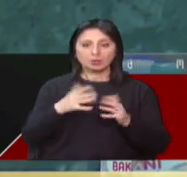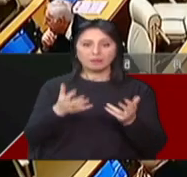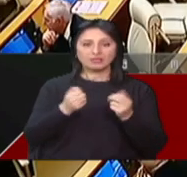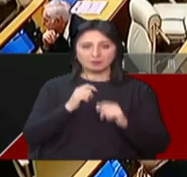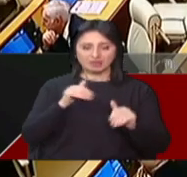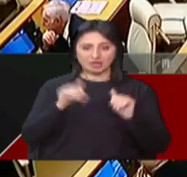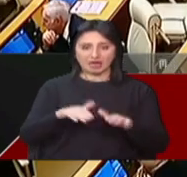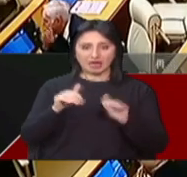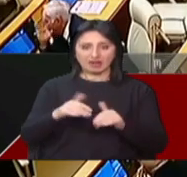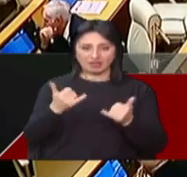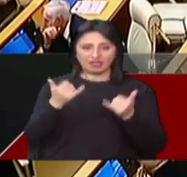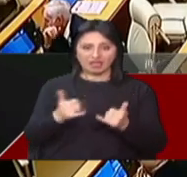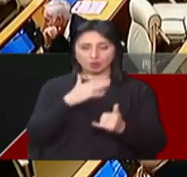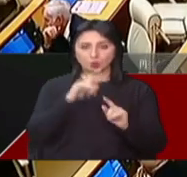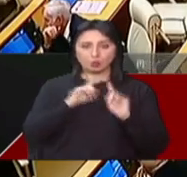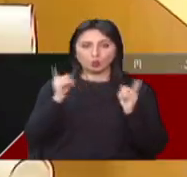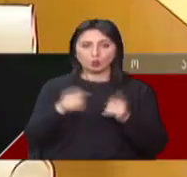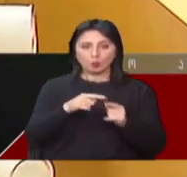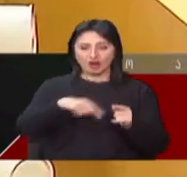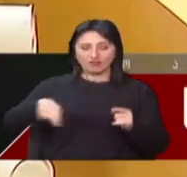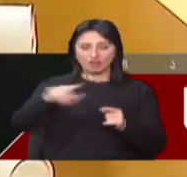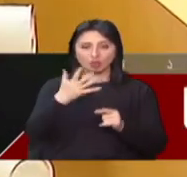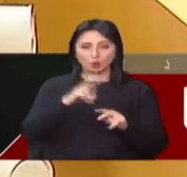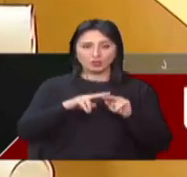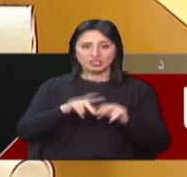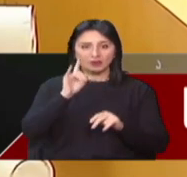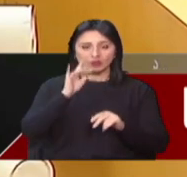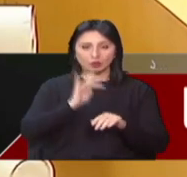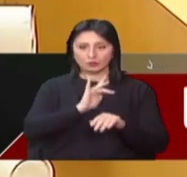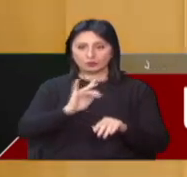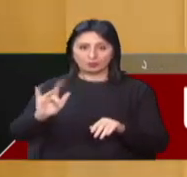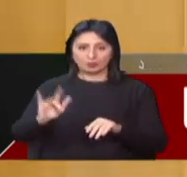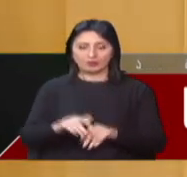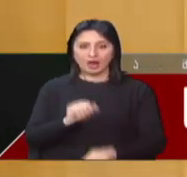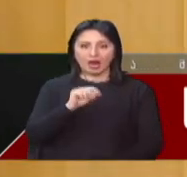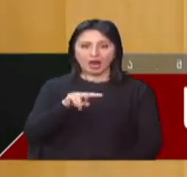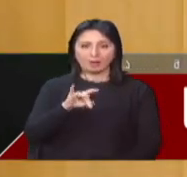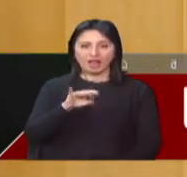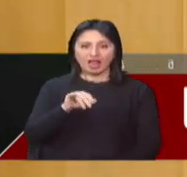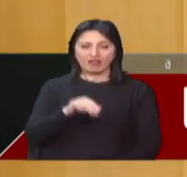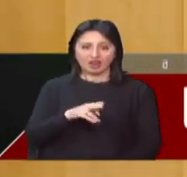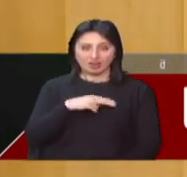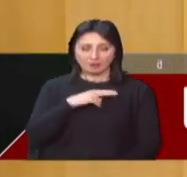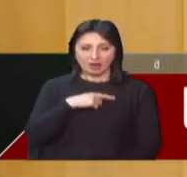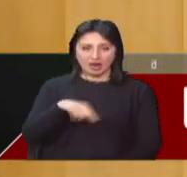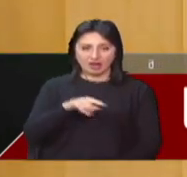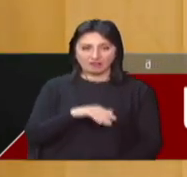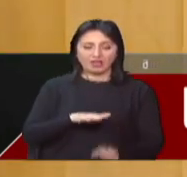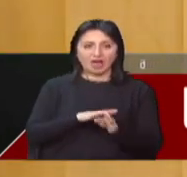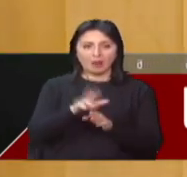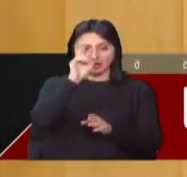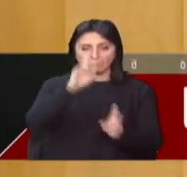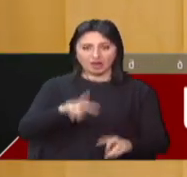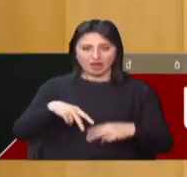მიღებული გადაწყვეტილებით დღეს უმრავლესობის ფლიგელში 5 სკამი დროებით დაცარიელდა. გიორგი ამილახვარმა საკანონმდებლო ორგანოდან